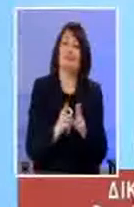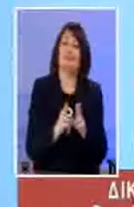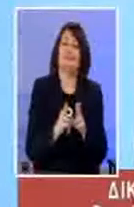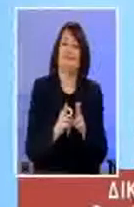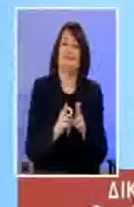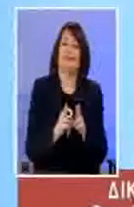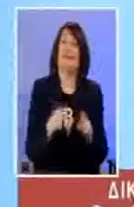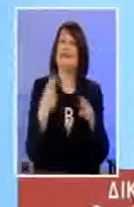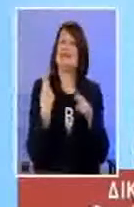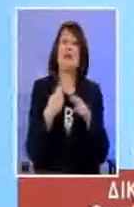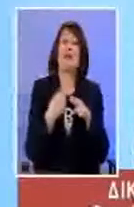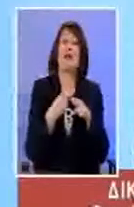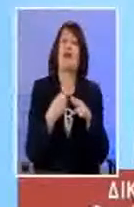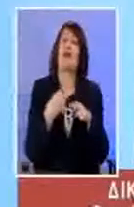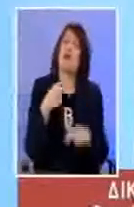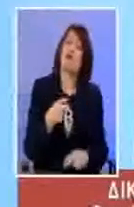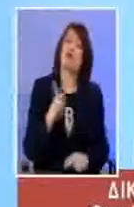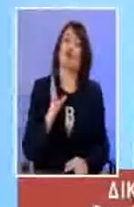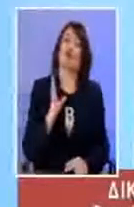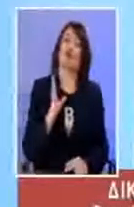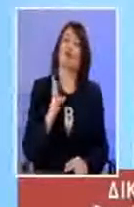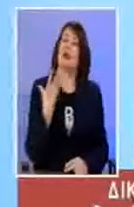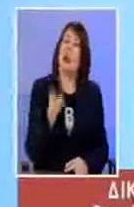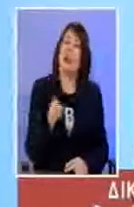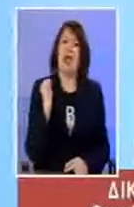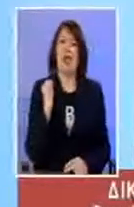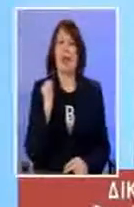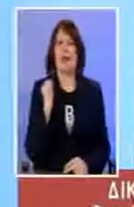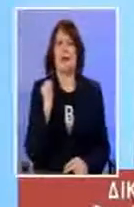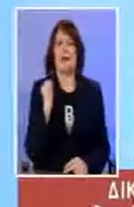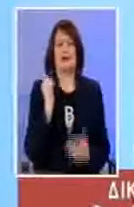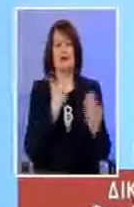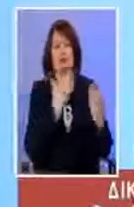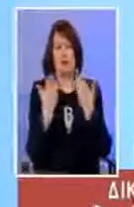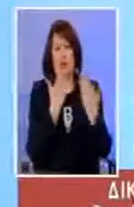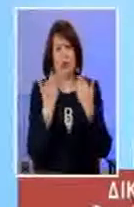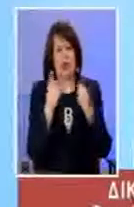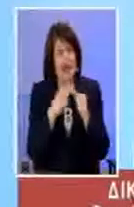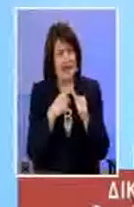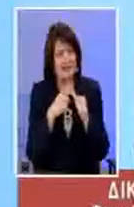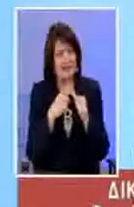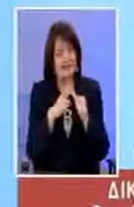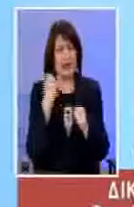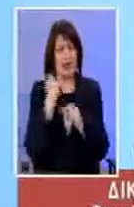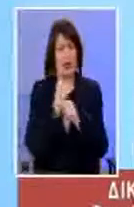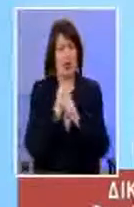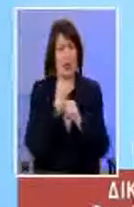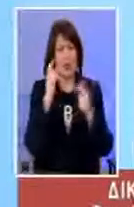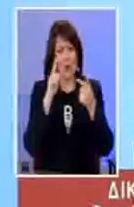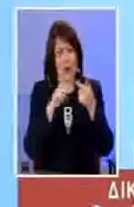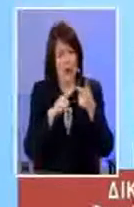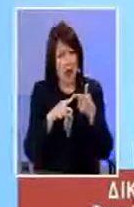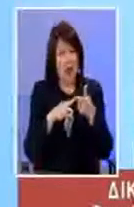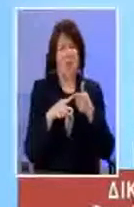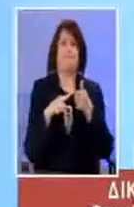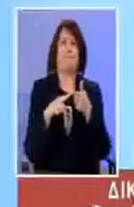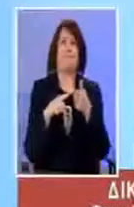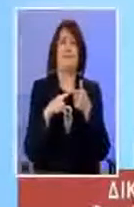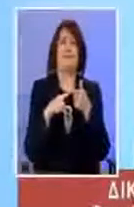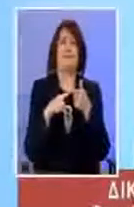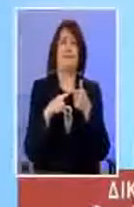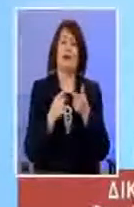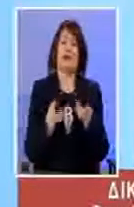σημασία έχει αυτό, να έχει κάποιος τη σπουδή του, να έχει κάποιος την εργασία του, να έχει κάποιος την